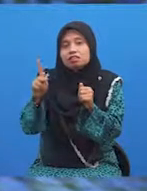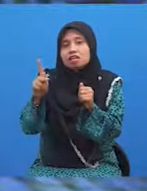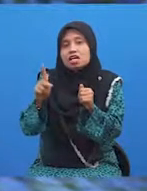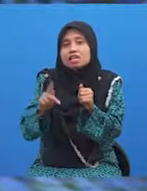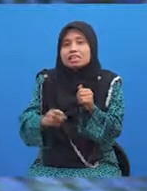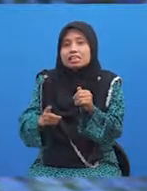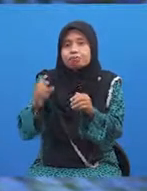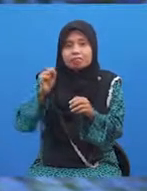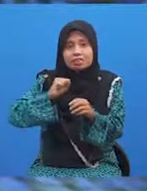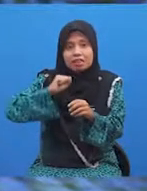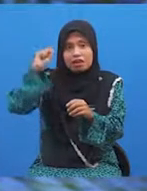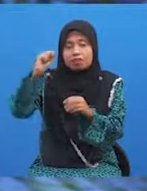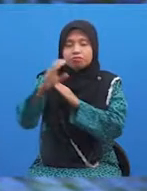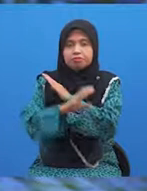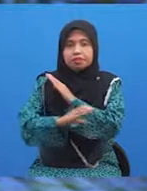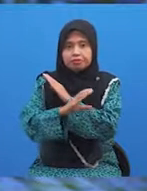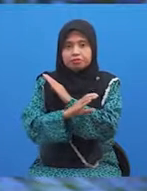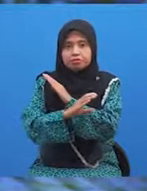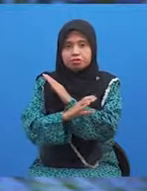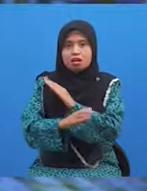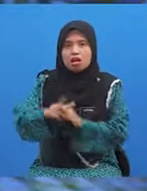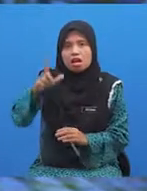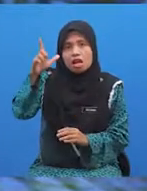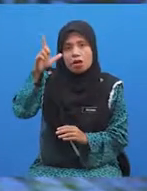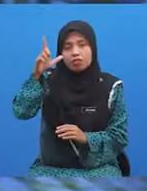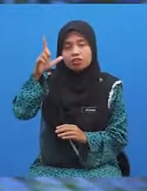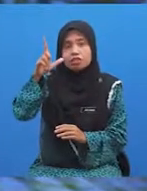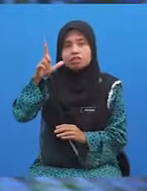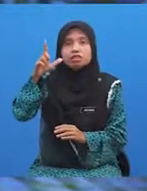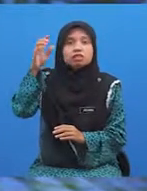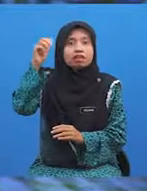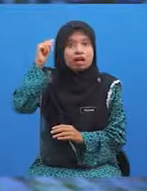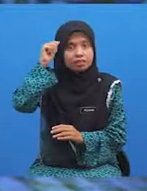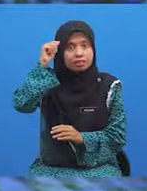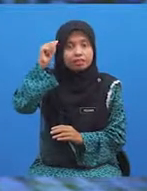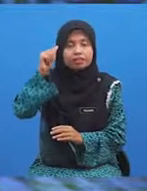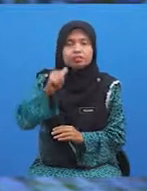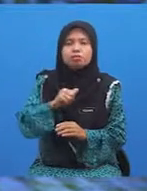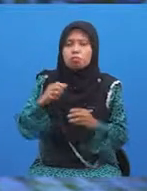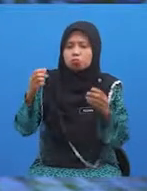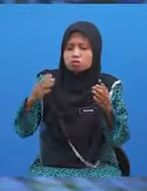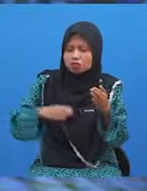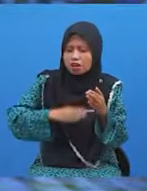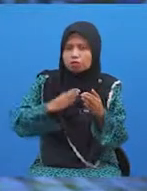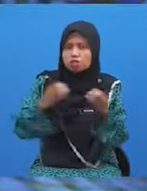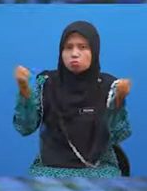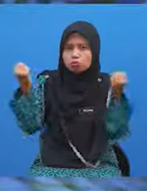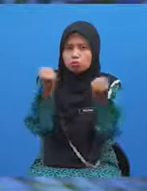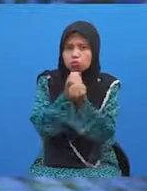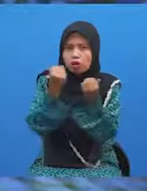Lieutenant Adnan berani berjuang dan tidak mudah menyerah kalah